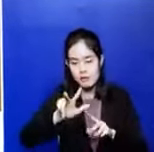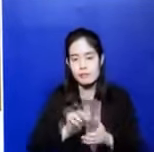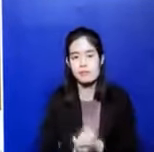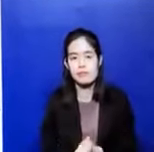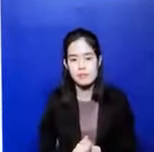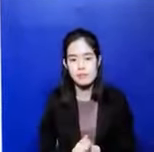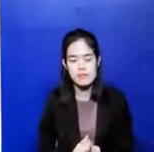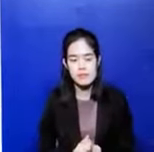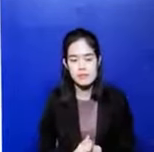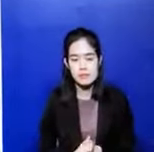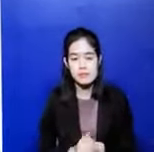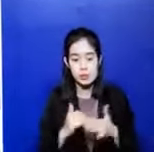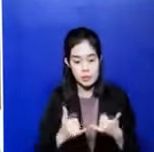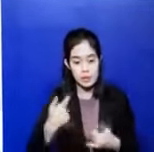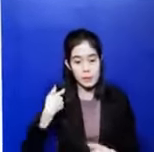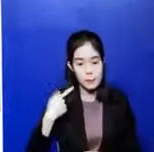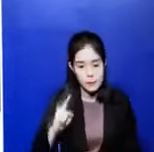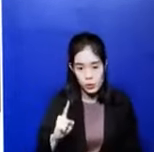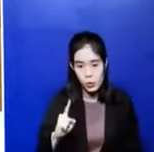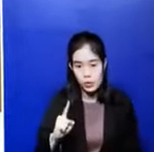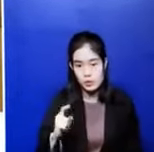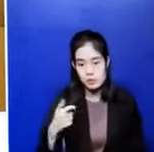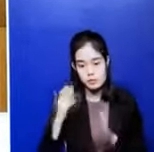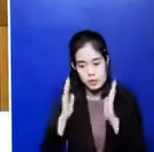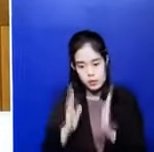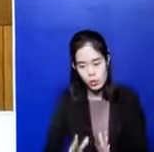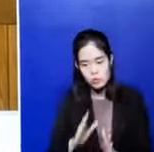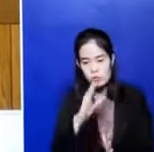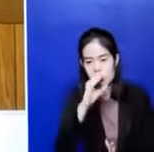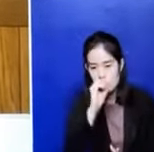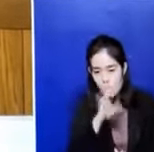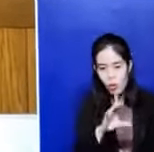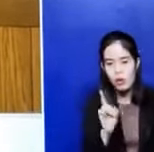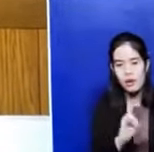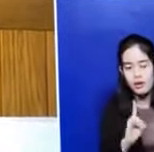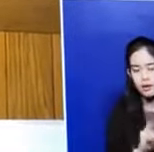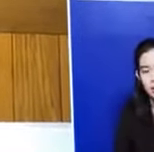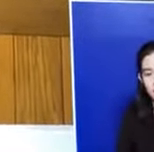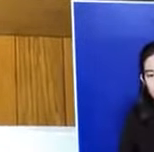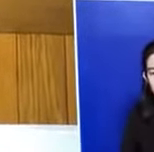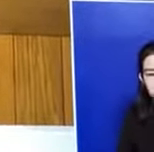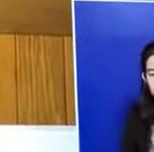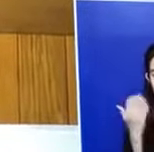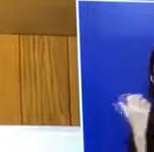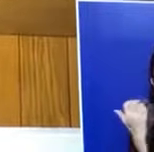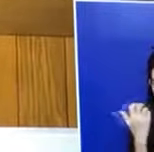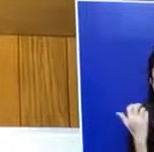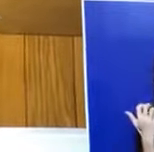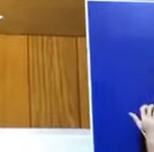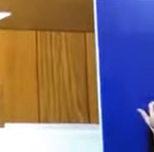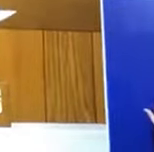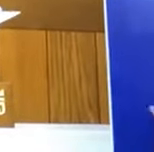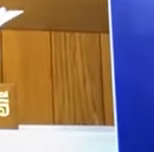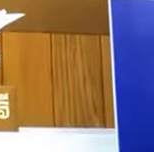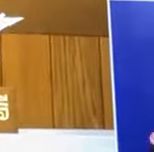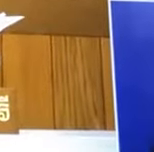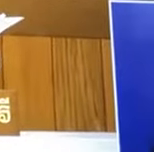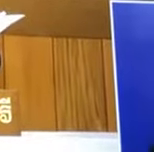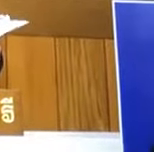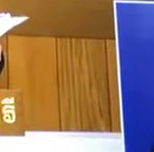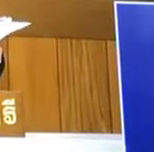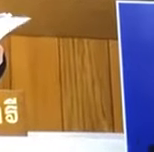เรื่องกรณีเรียกรับประโยชน์มีคนอ้างอิงมีจากในโทรทัศน์นะคือข้อมูลเหล่านี้เป็น